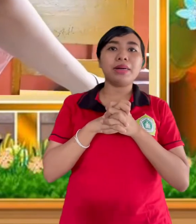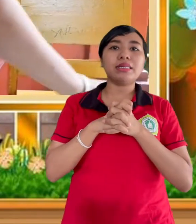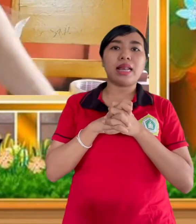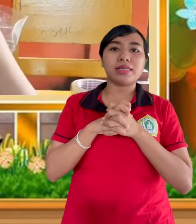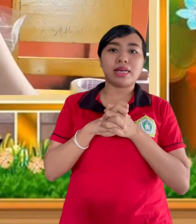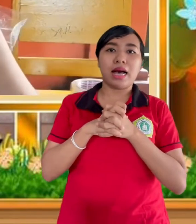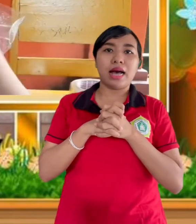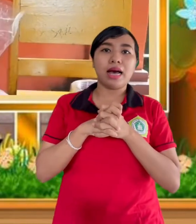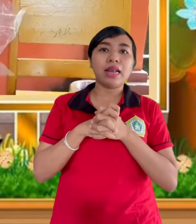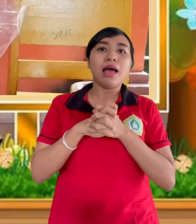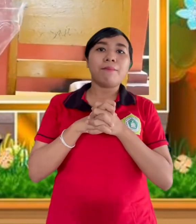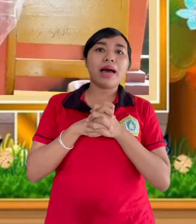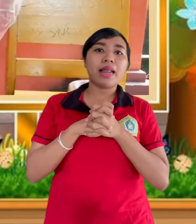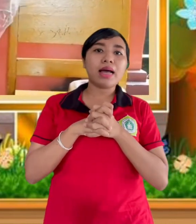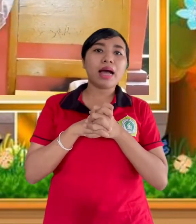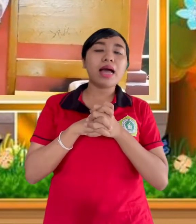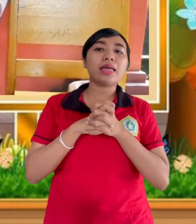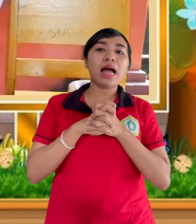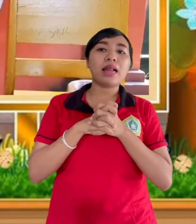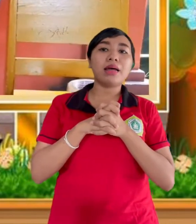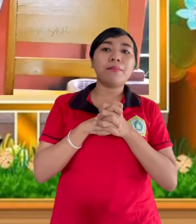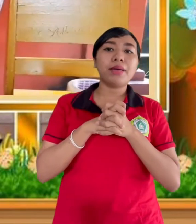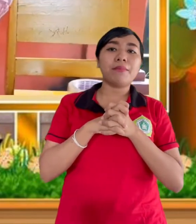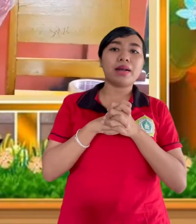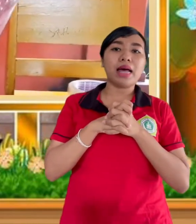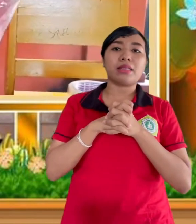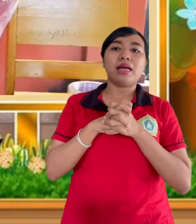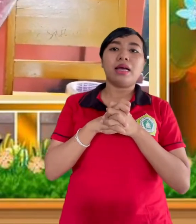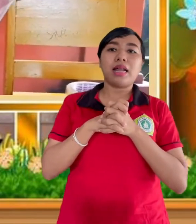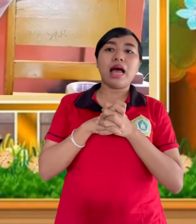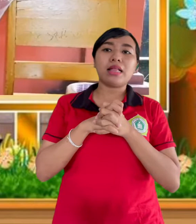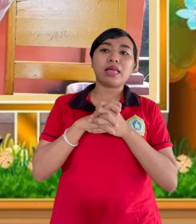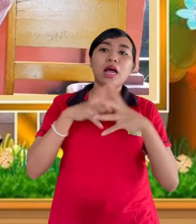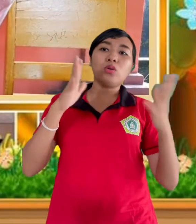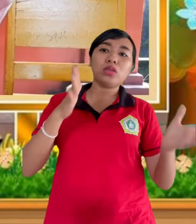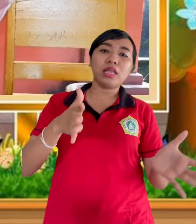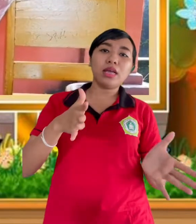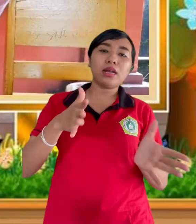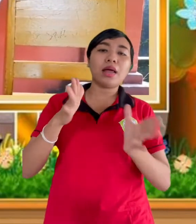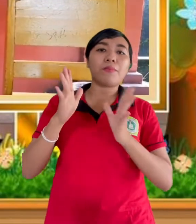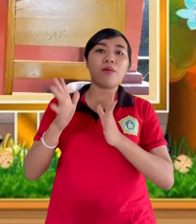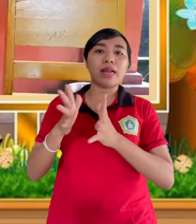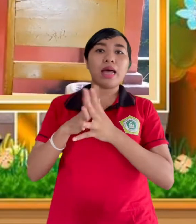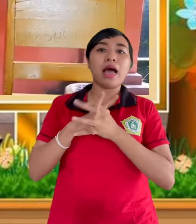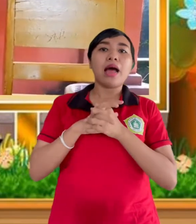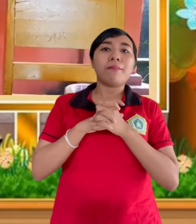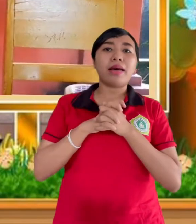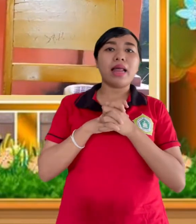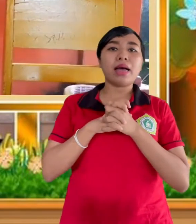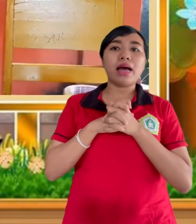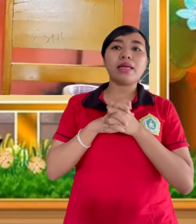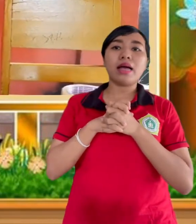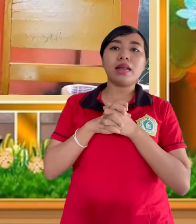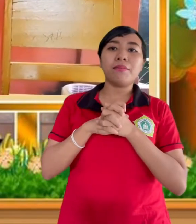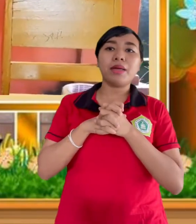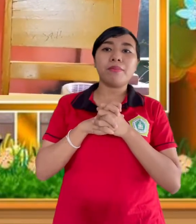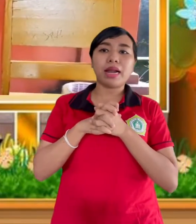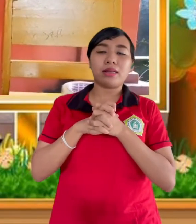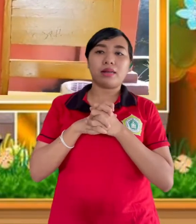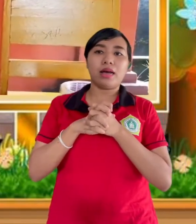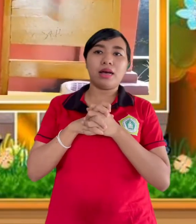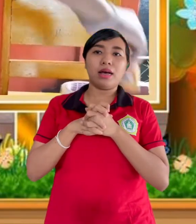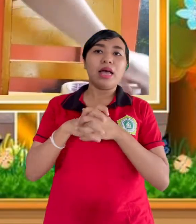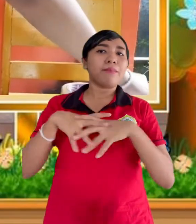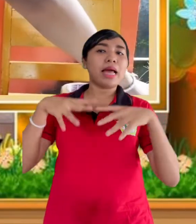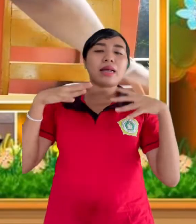anak-anak menjelaskan manakah yang lebih berat. Nah, antara gunting dan pewarna, manakah yang lebih